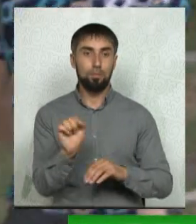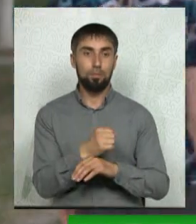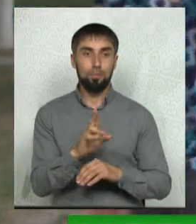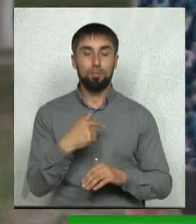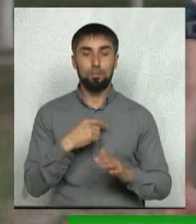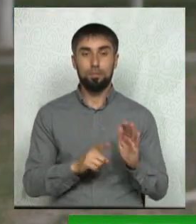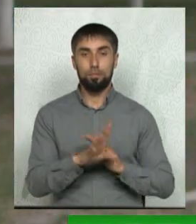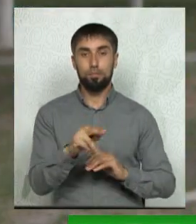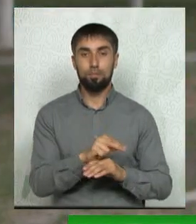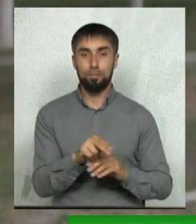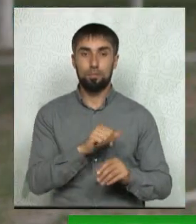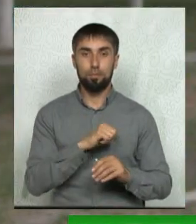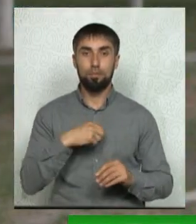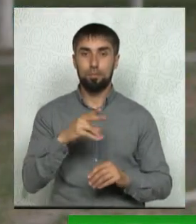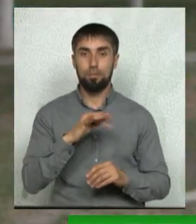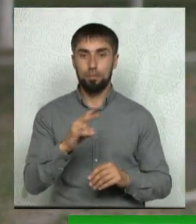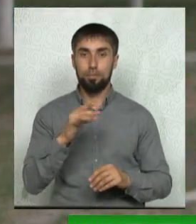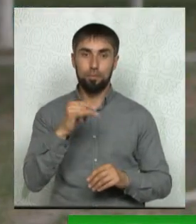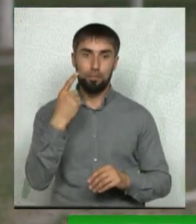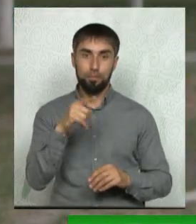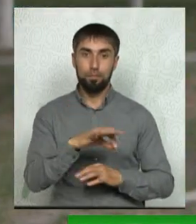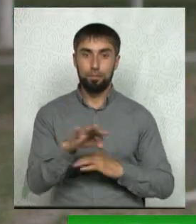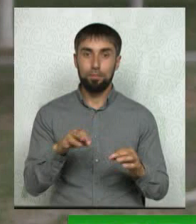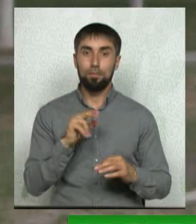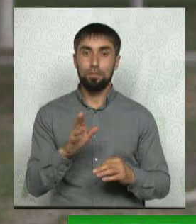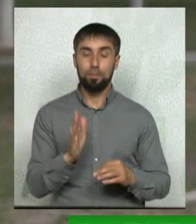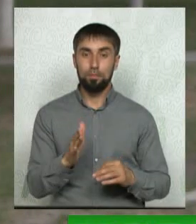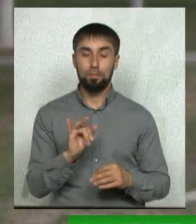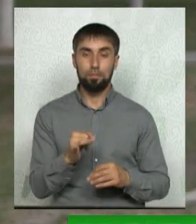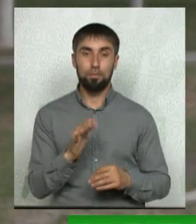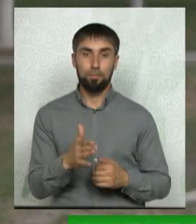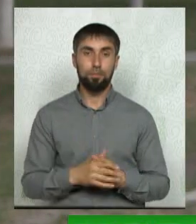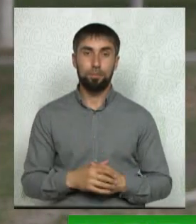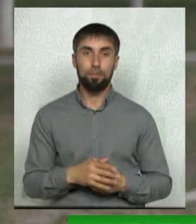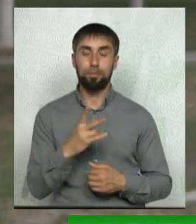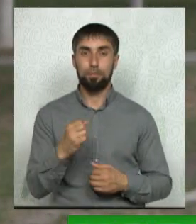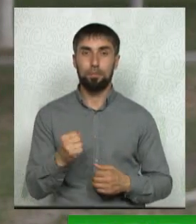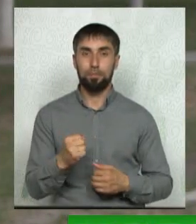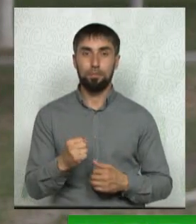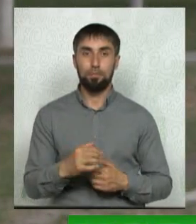по изготовлению самих дизайн-проектов, и после этого уже эти дизайн-проекты также будут на